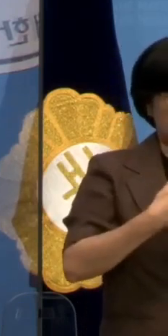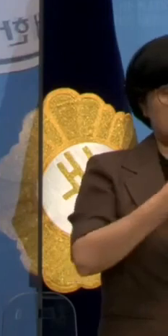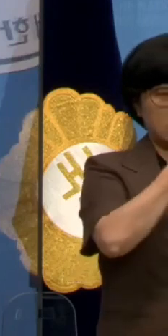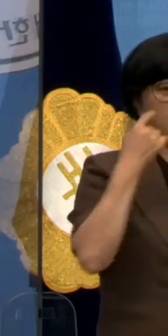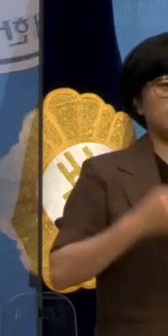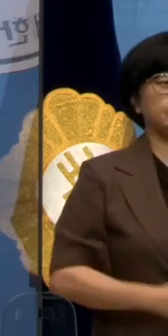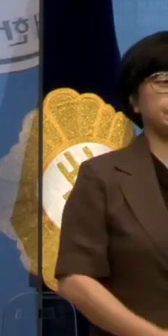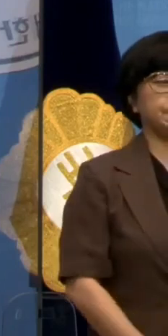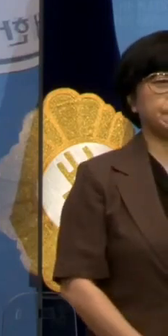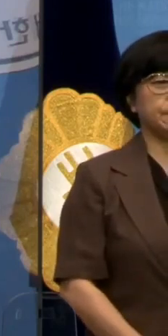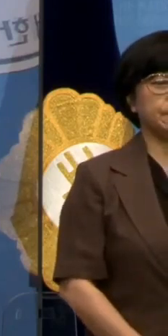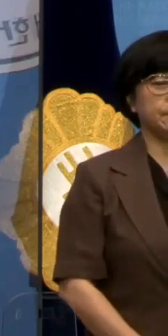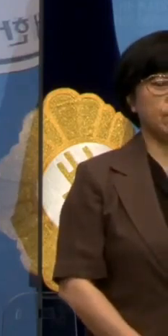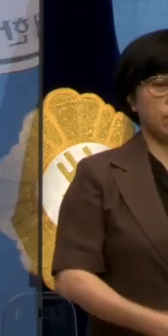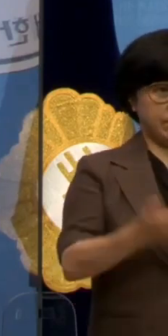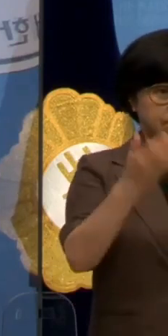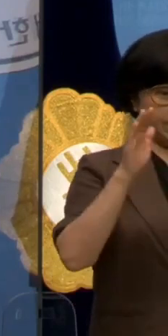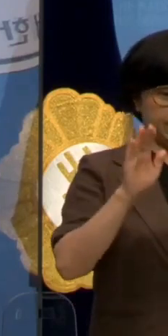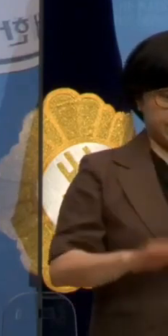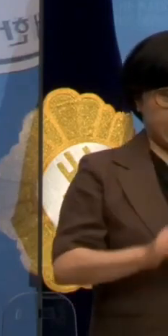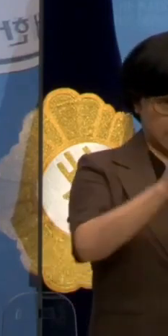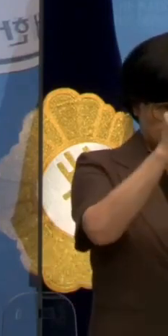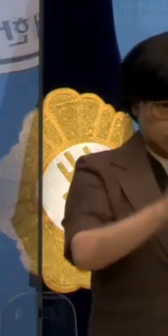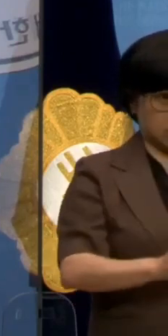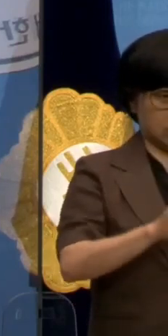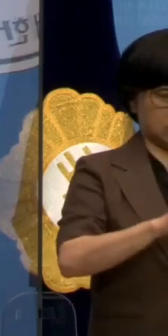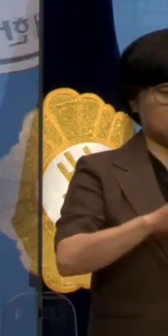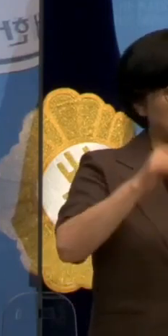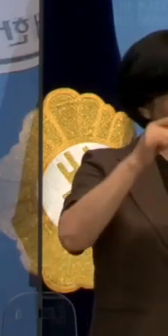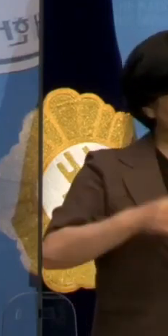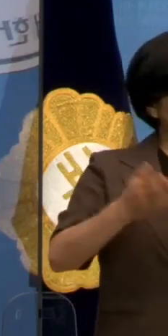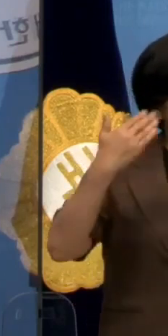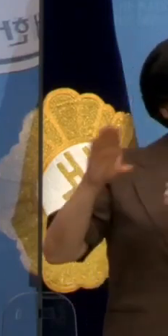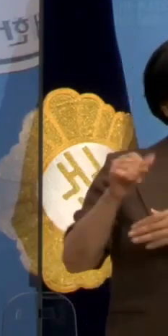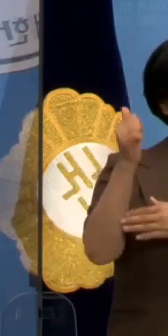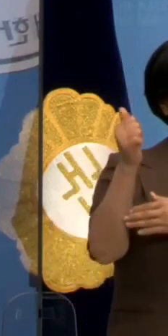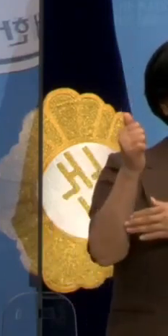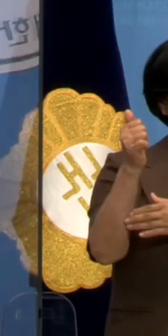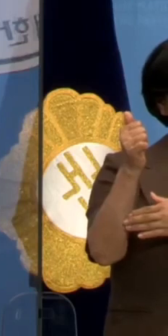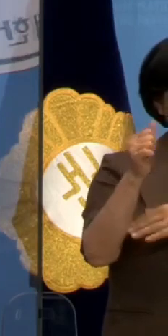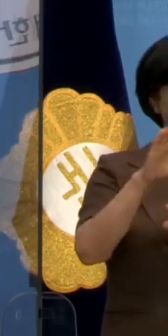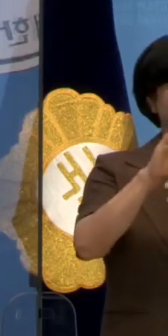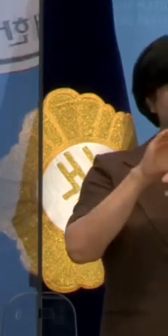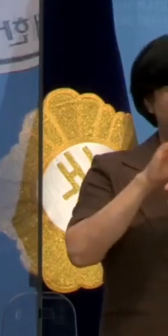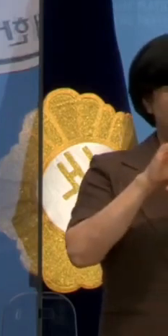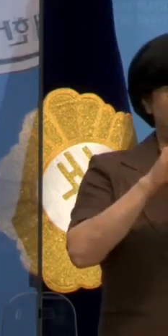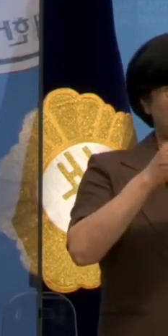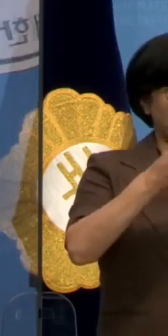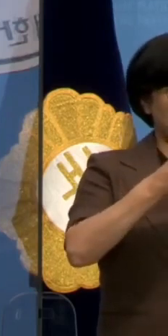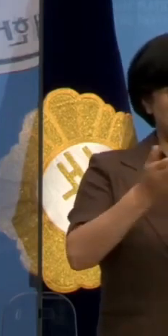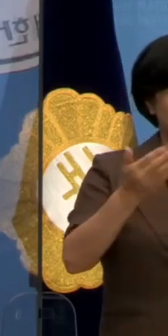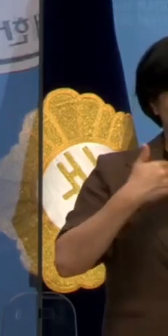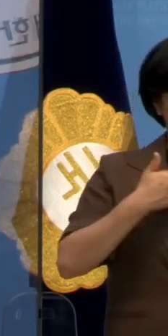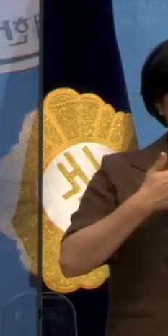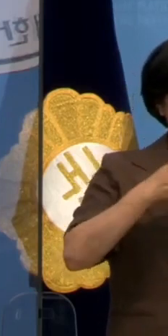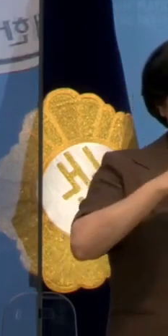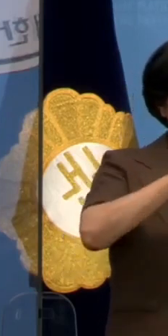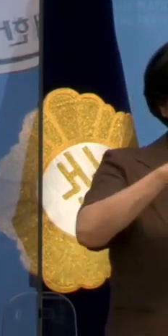합니다. 그런데 해당 사안에 대해 윤석열 전 총장이 언론 보도 직후 기자들에게